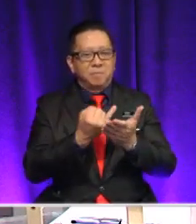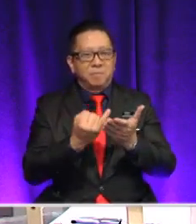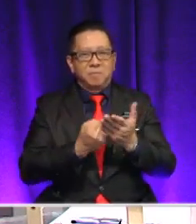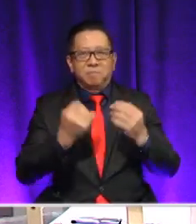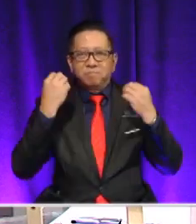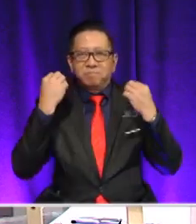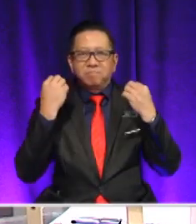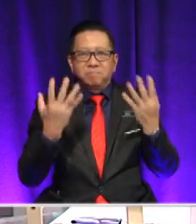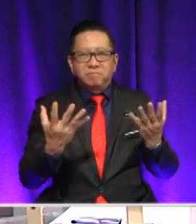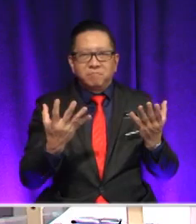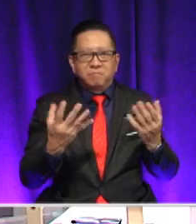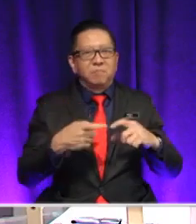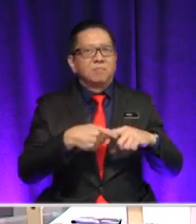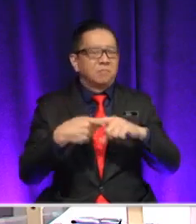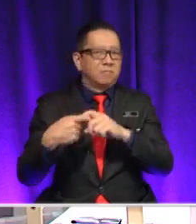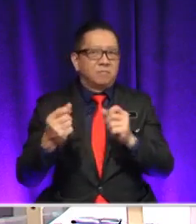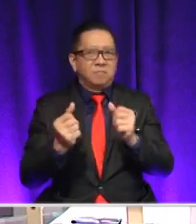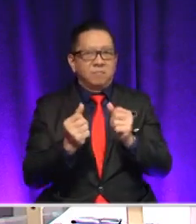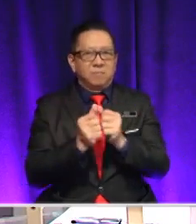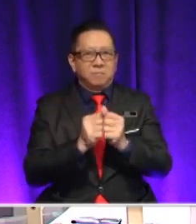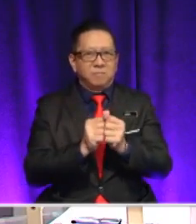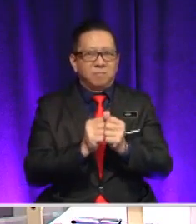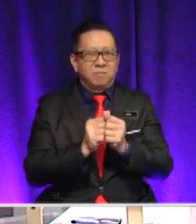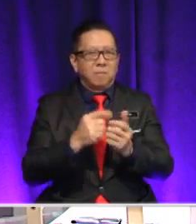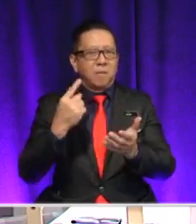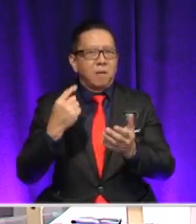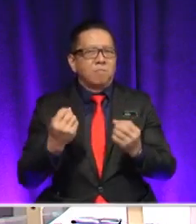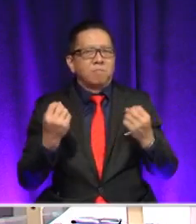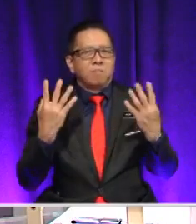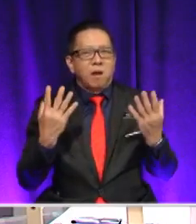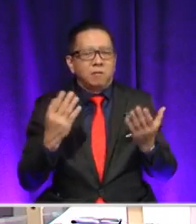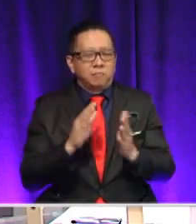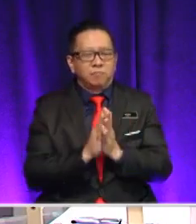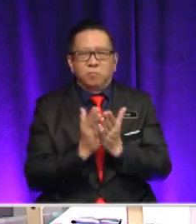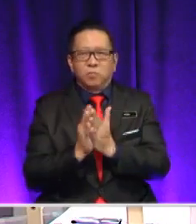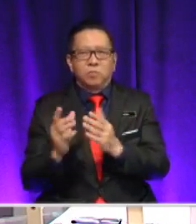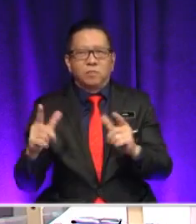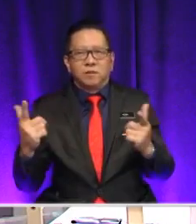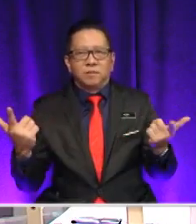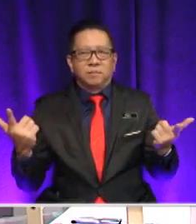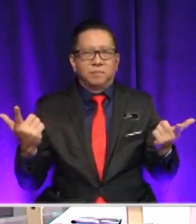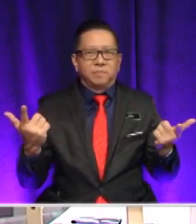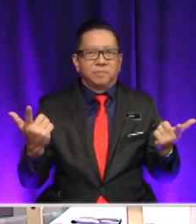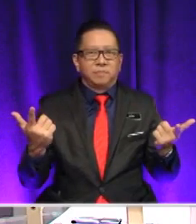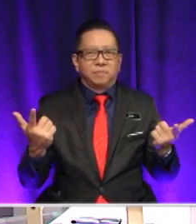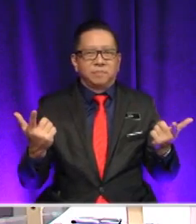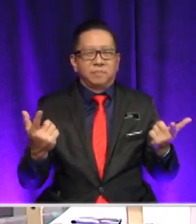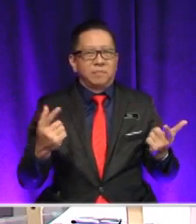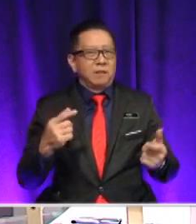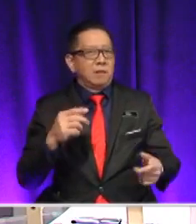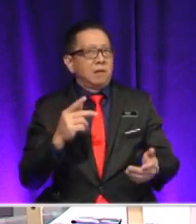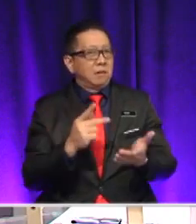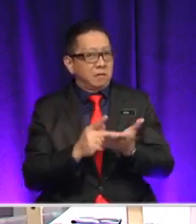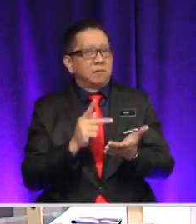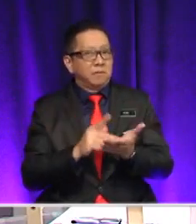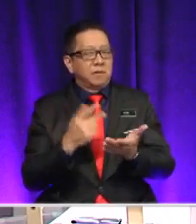dengan berbagai mata pelajaran berbagai kemahiran jugalah jadi kadang-kadang orang Kenapa buat menikah ini